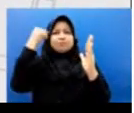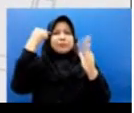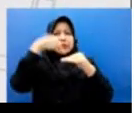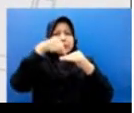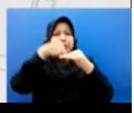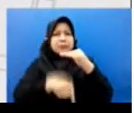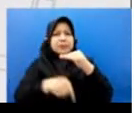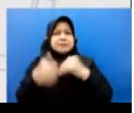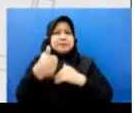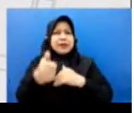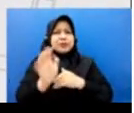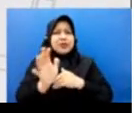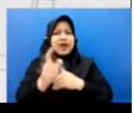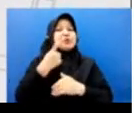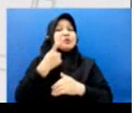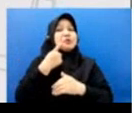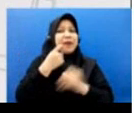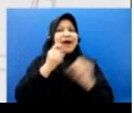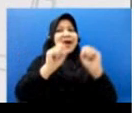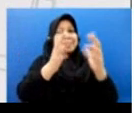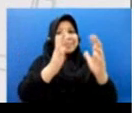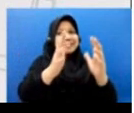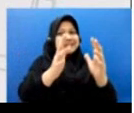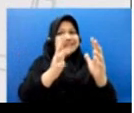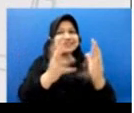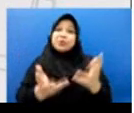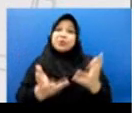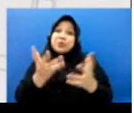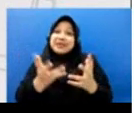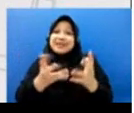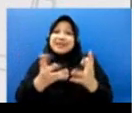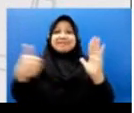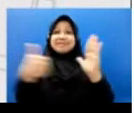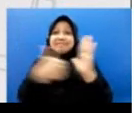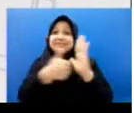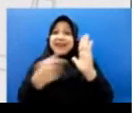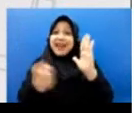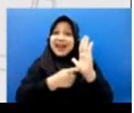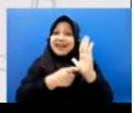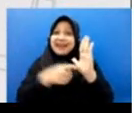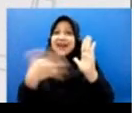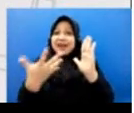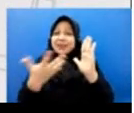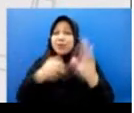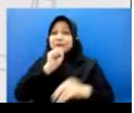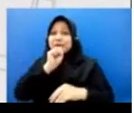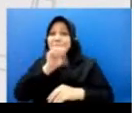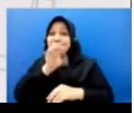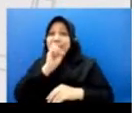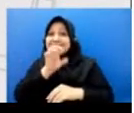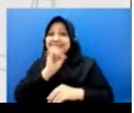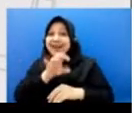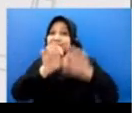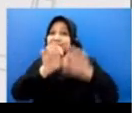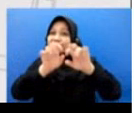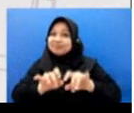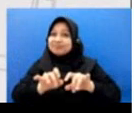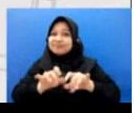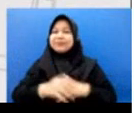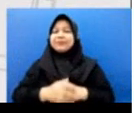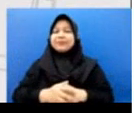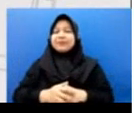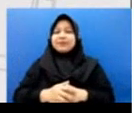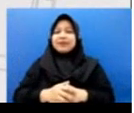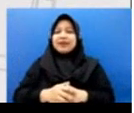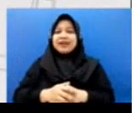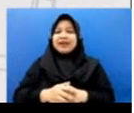berikan apresiasi, mungkin diberikan like, mungkin diberikan komentar. Dan murid perlu tahu bahwa yang mengomentari itu adalah